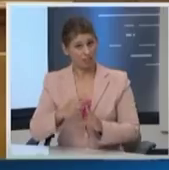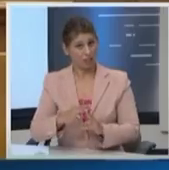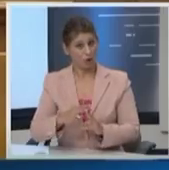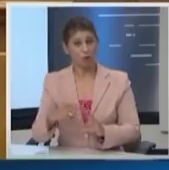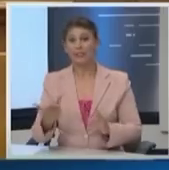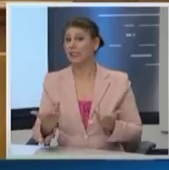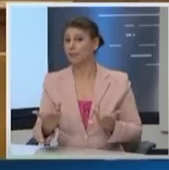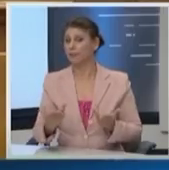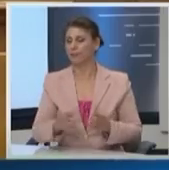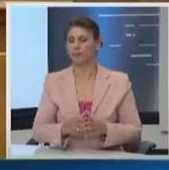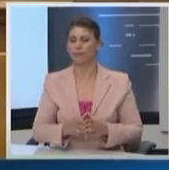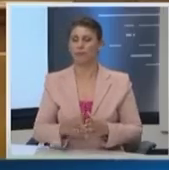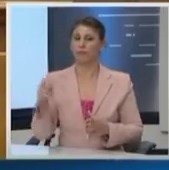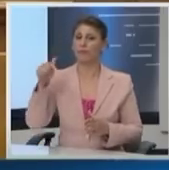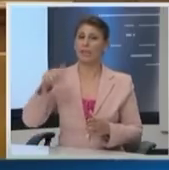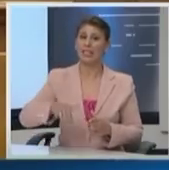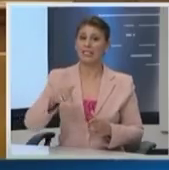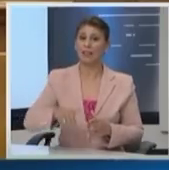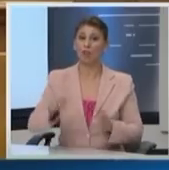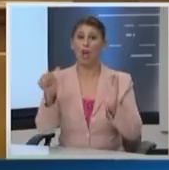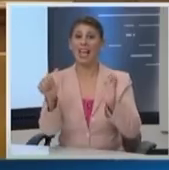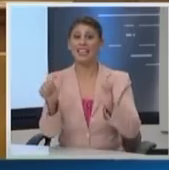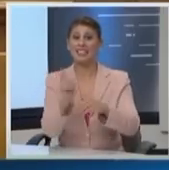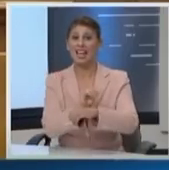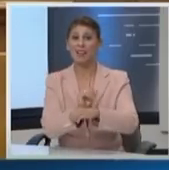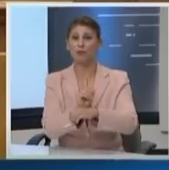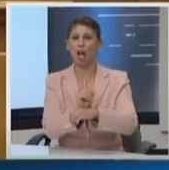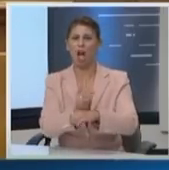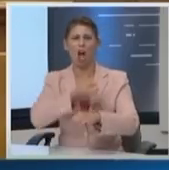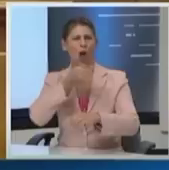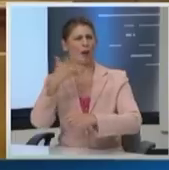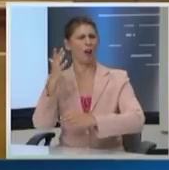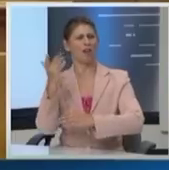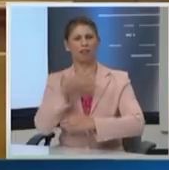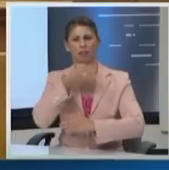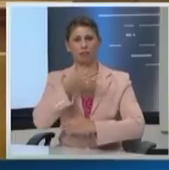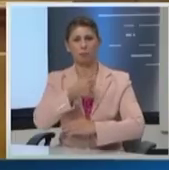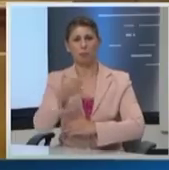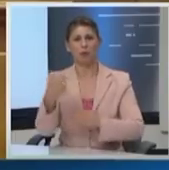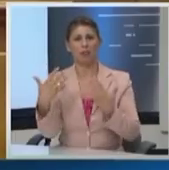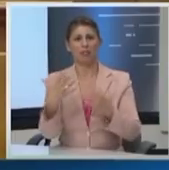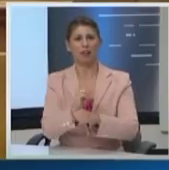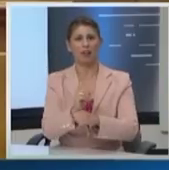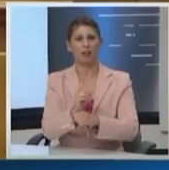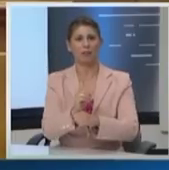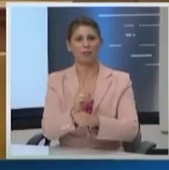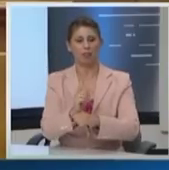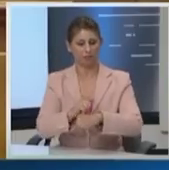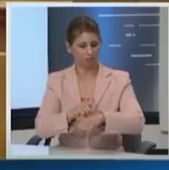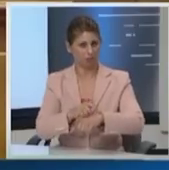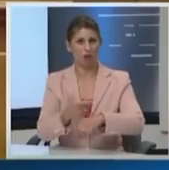Το κύριο όμως είναι ότι σε αυτό το 60 λεπτό κρεσέντο βρήκατε μόλις 10 λεπτά να μιλήσετε για την